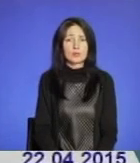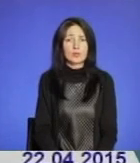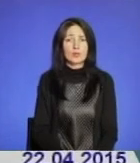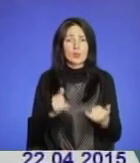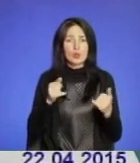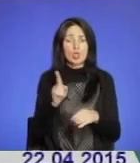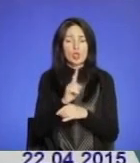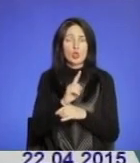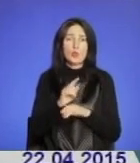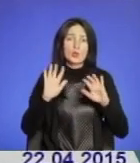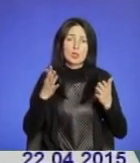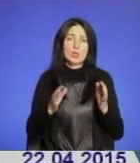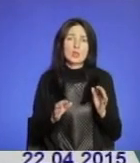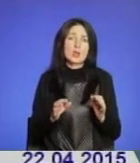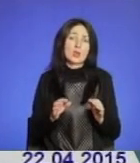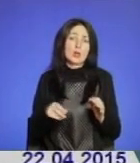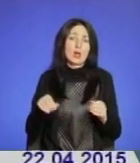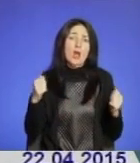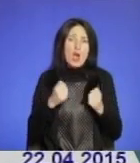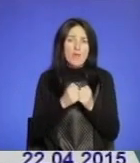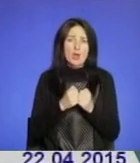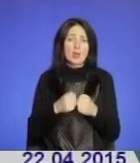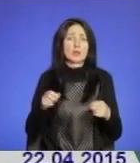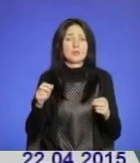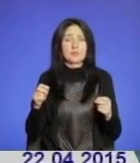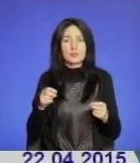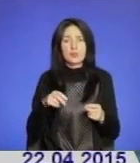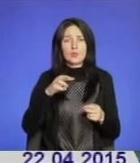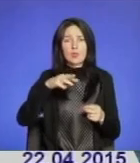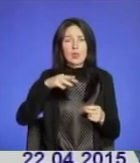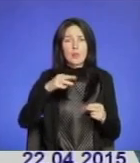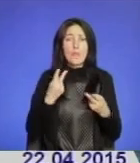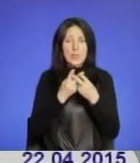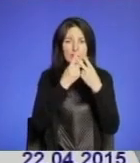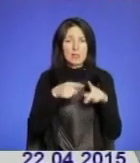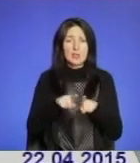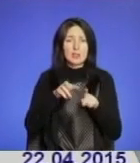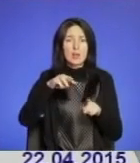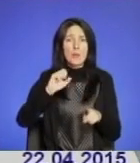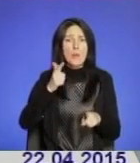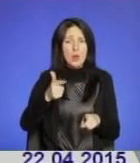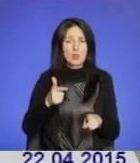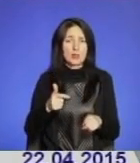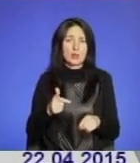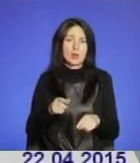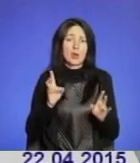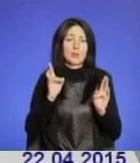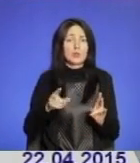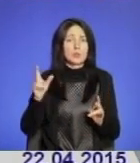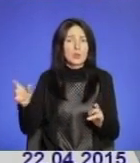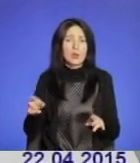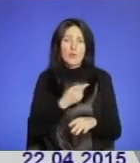Сьогодні у Тернополі трапилося ДТП. Зіткнулися «Мерседес» та «МАН», потерпілі у лікарні. З травмами в